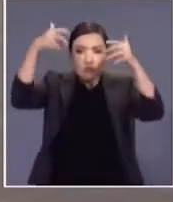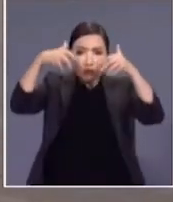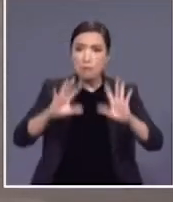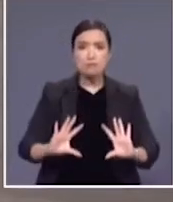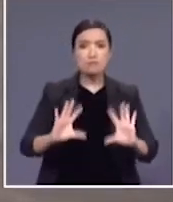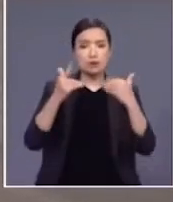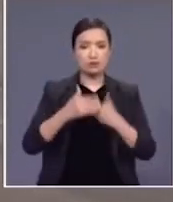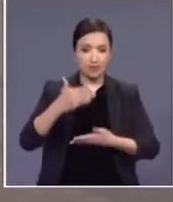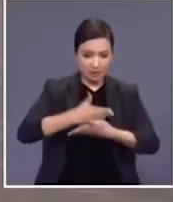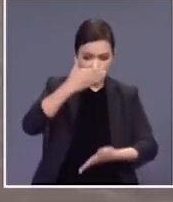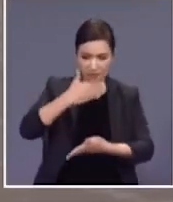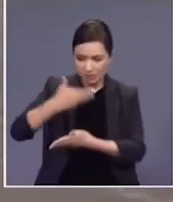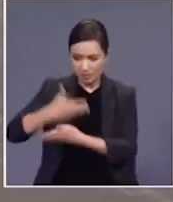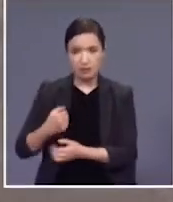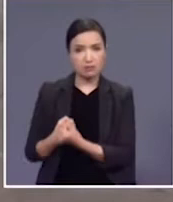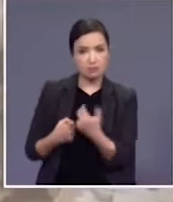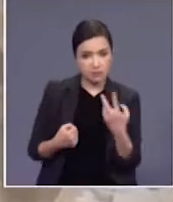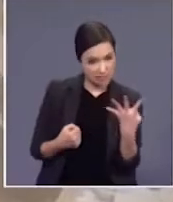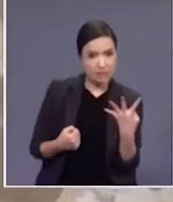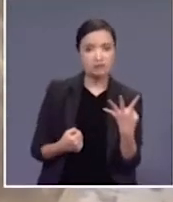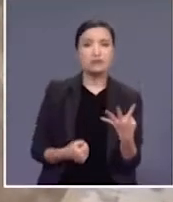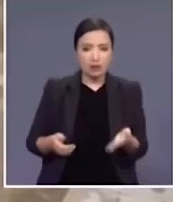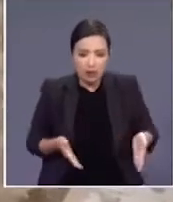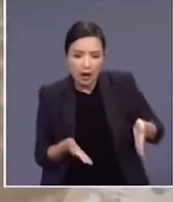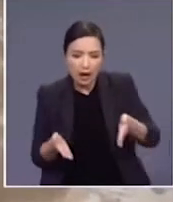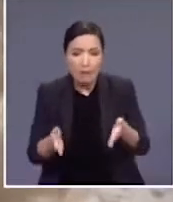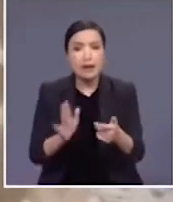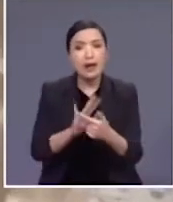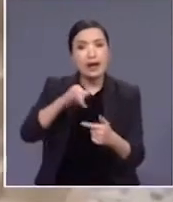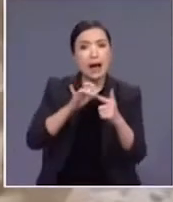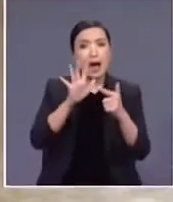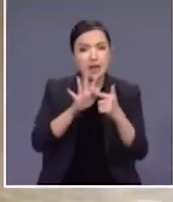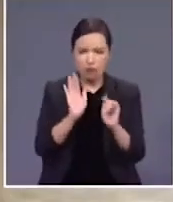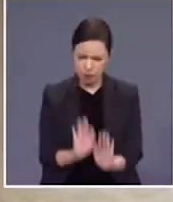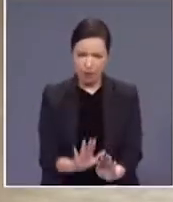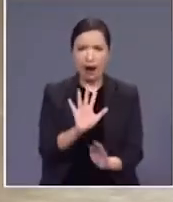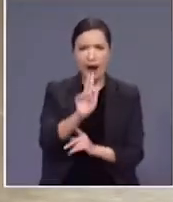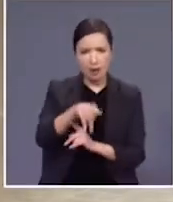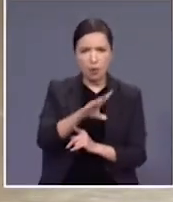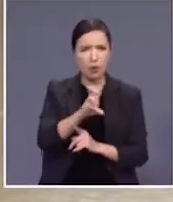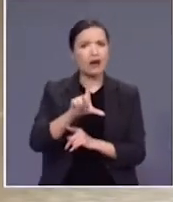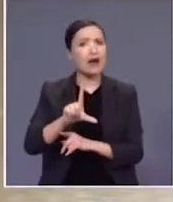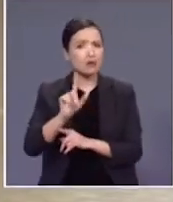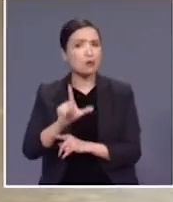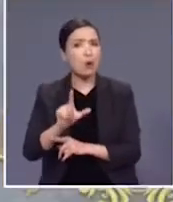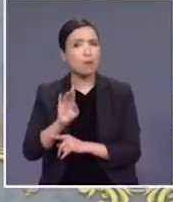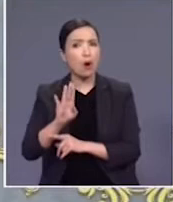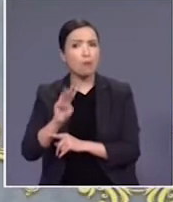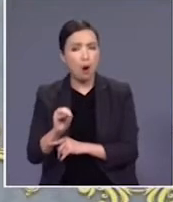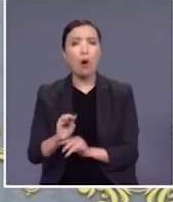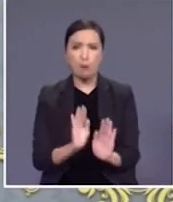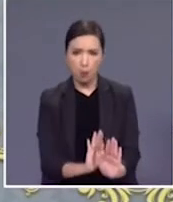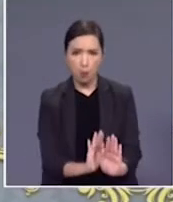ำของ4เขื่อนหลักลุ่มน้ำเจ้าพระยาต้องเก็บกักน้ำไว้เพิ่มเติมราว 5,600 ล้านลูกบาศก์เมตรเพื่อให้เพียงพ